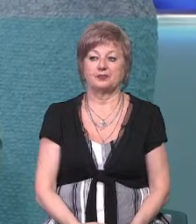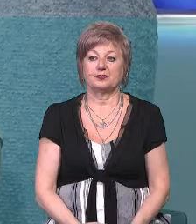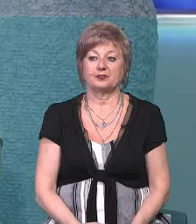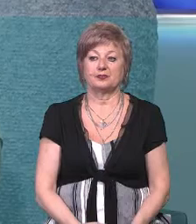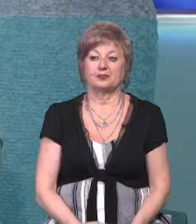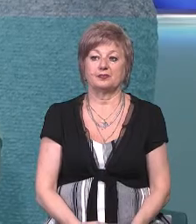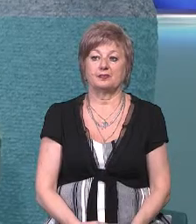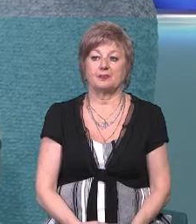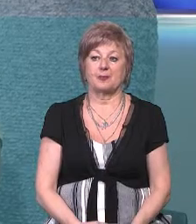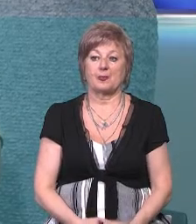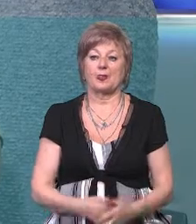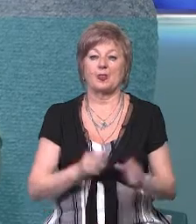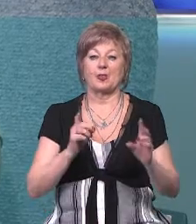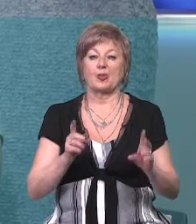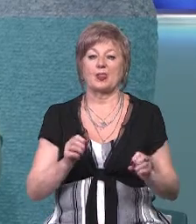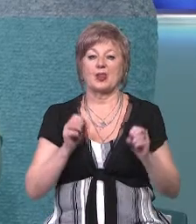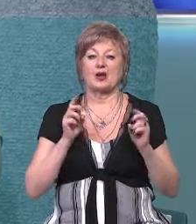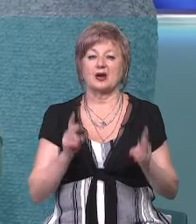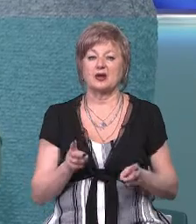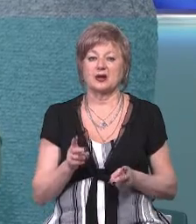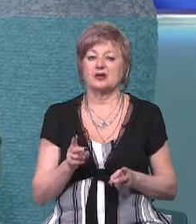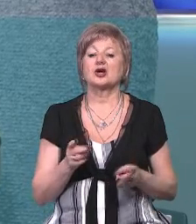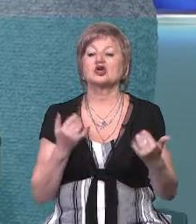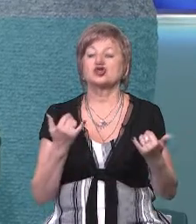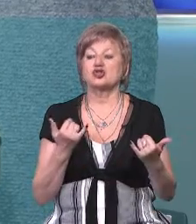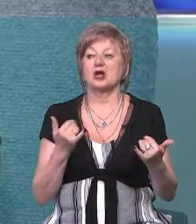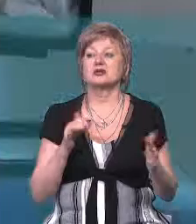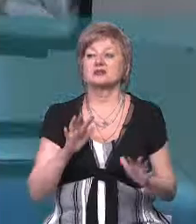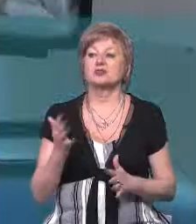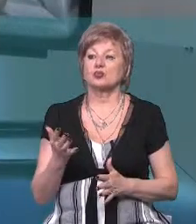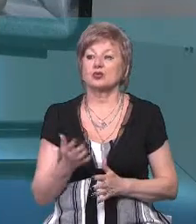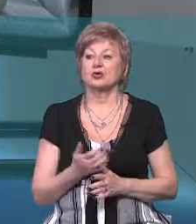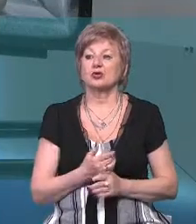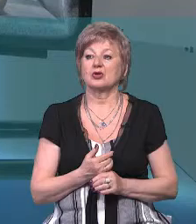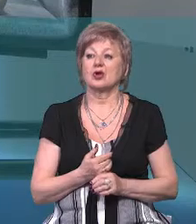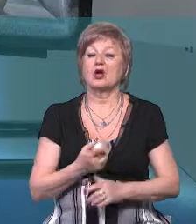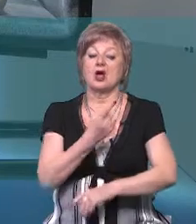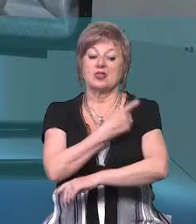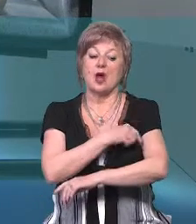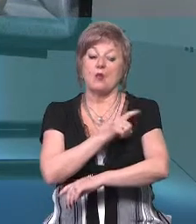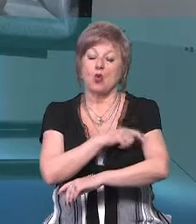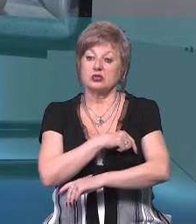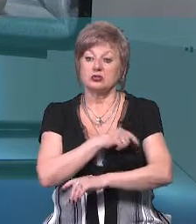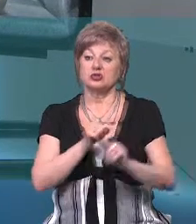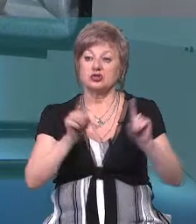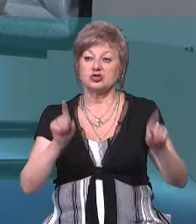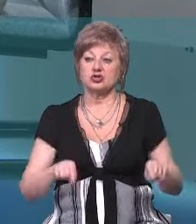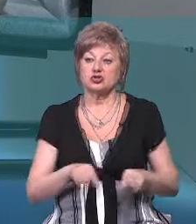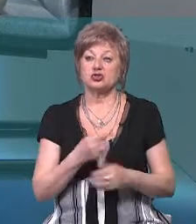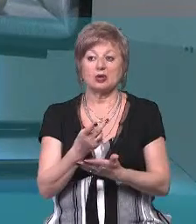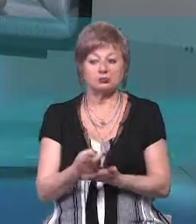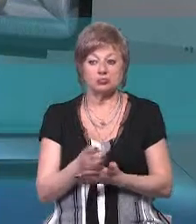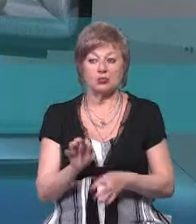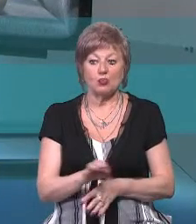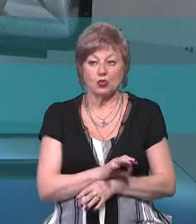Пані Тетяно, а як сьогодні себе почуває пан Андрій? Ну, він на лікарняному, зараз йому продовжили, тобто